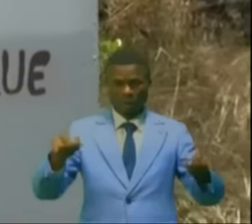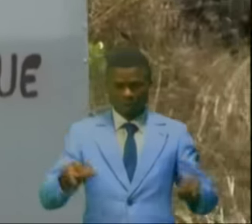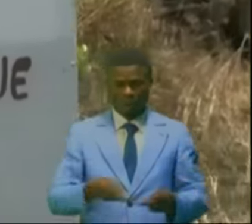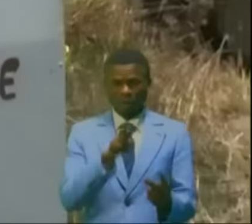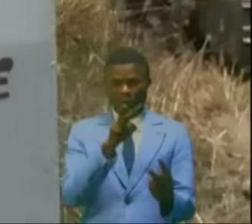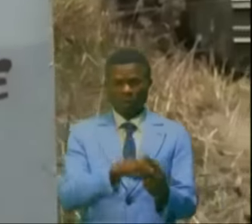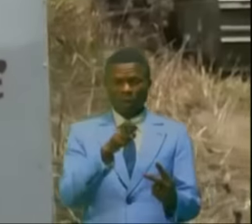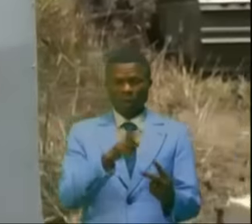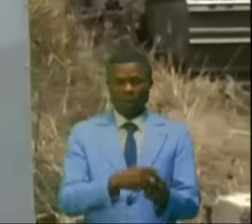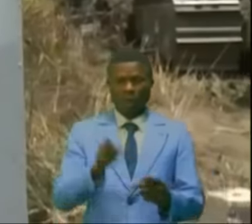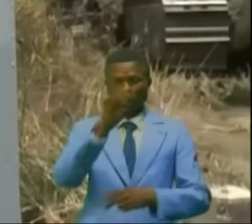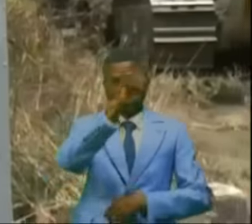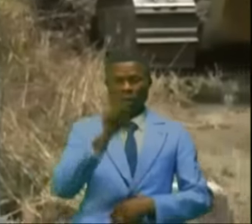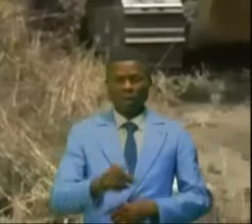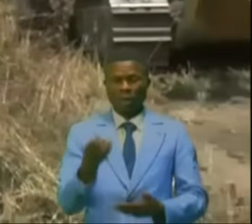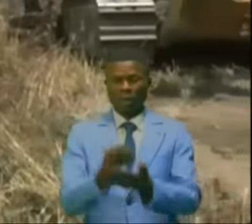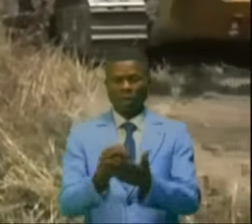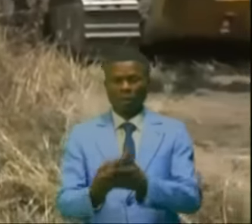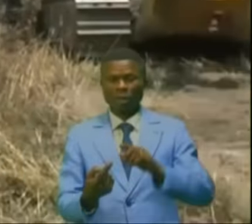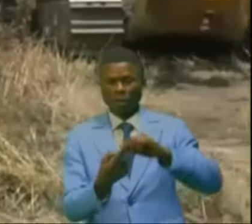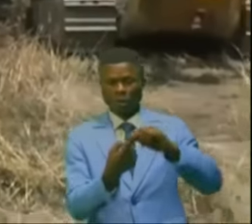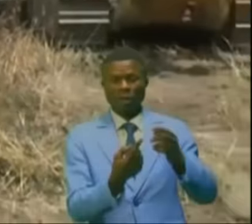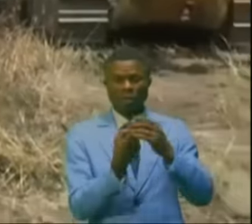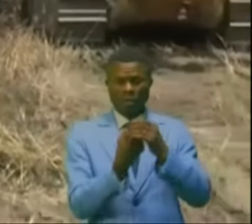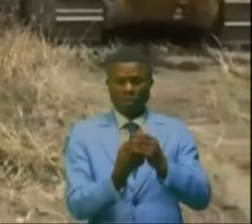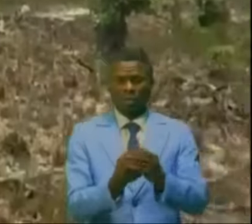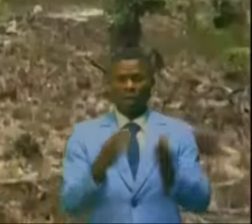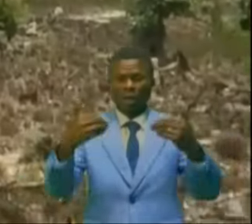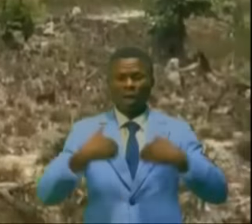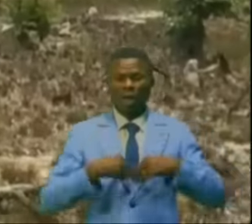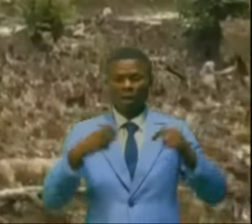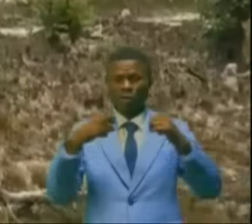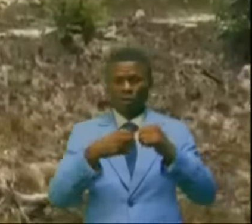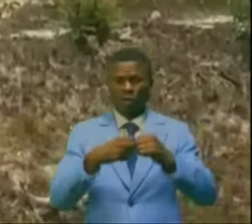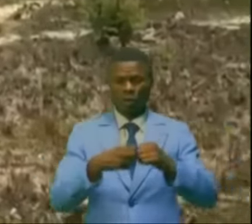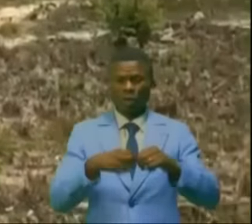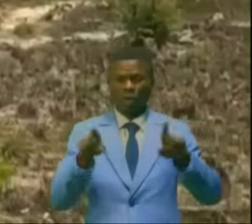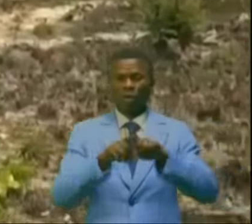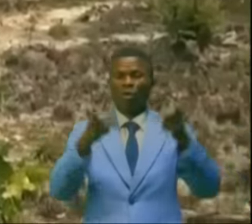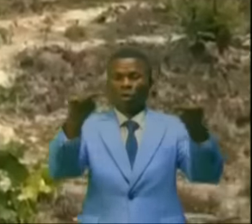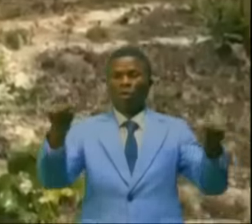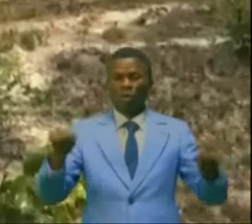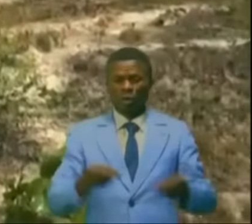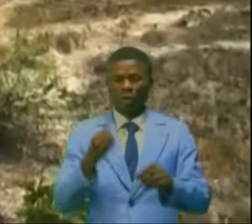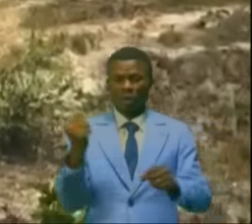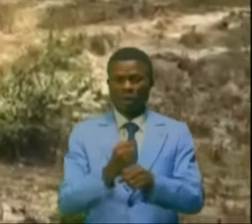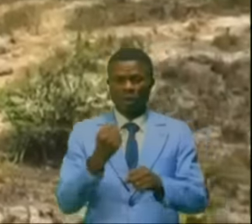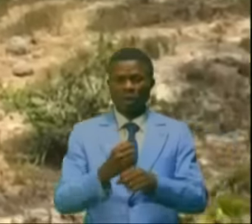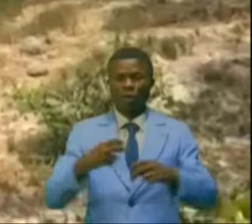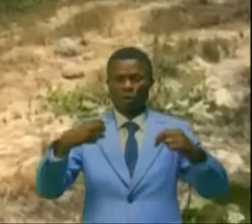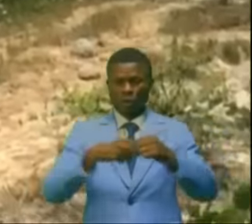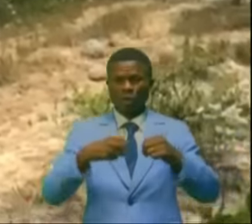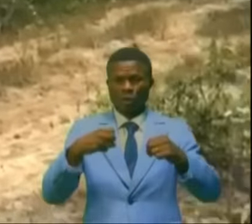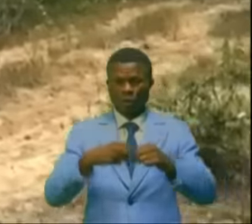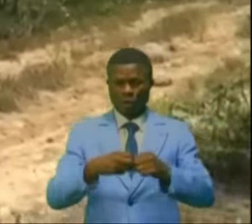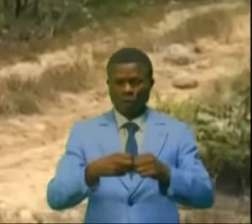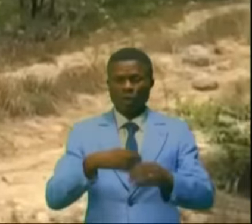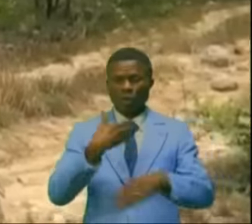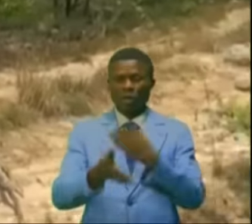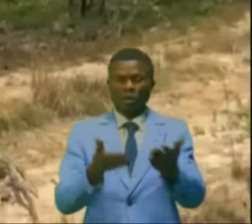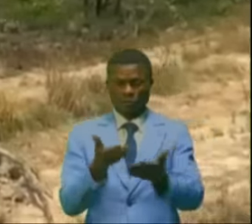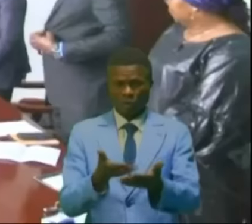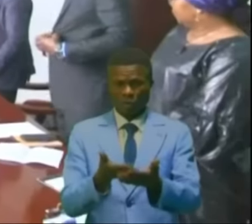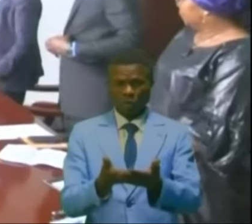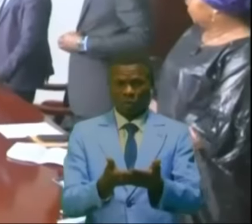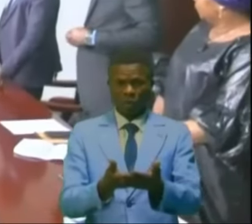zone économique spéciale sera aussi bientôt électrifié. Comme cet espace, les travaux d'électrification se feront aussi